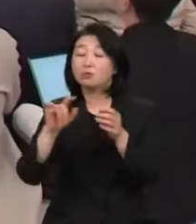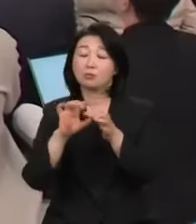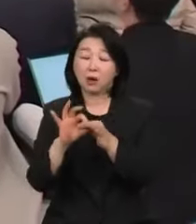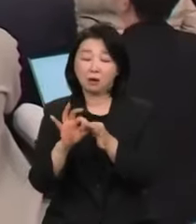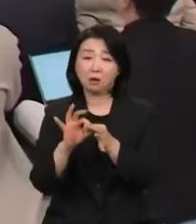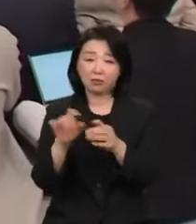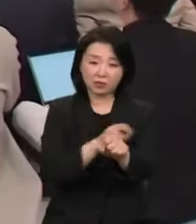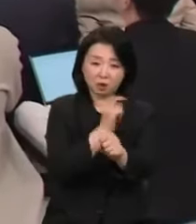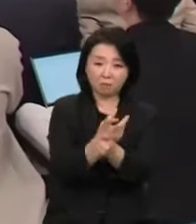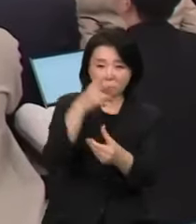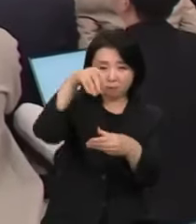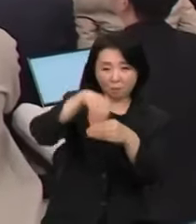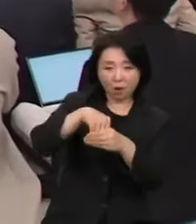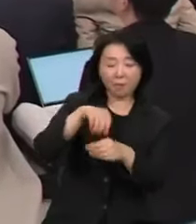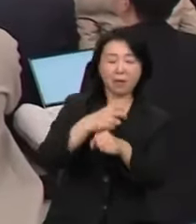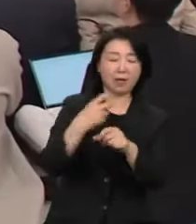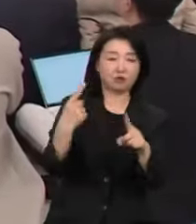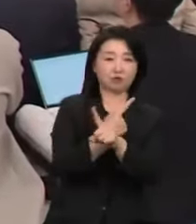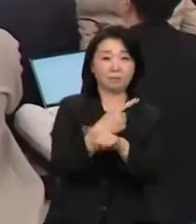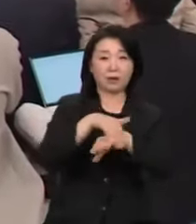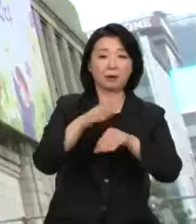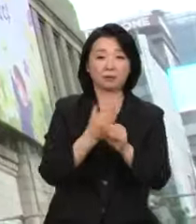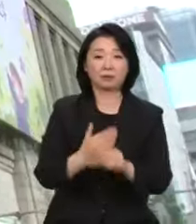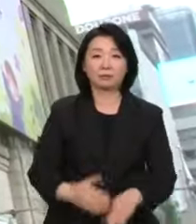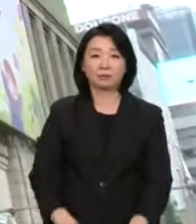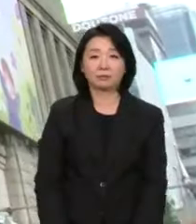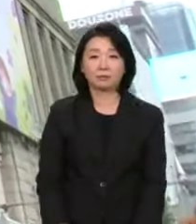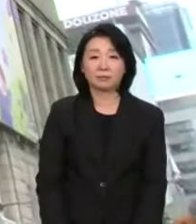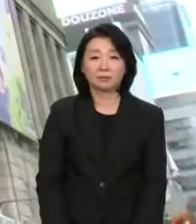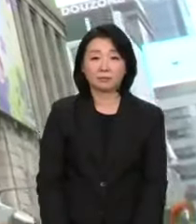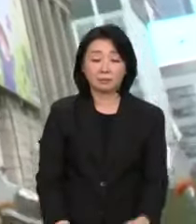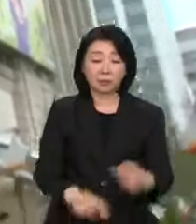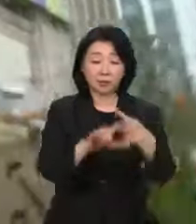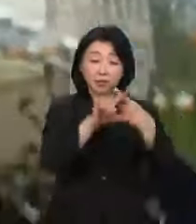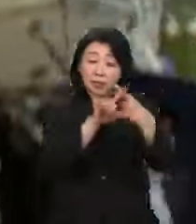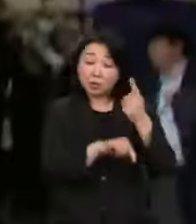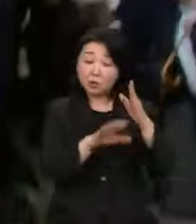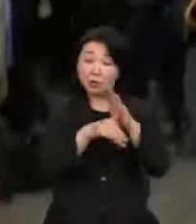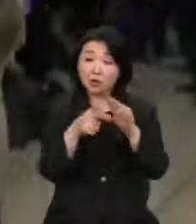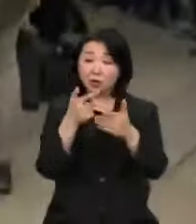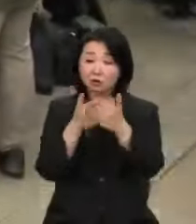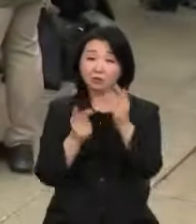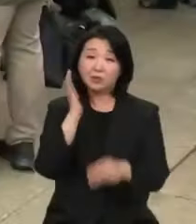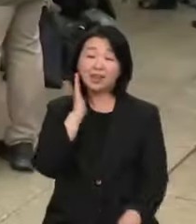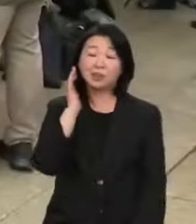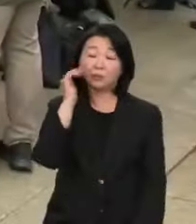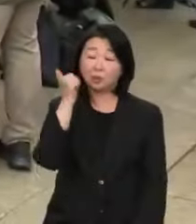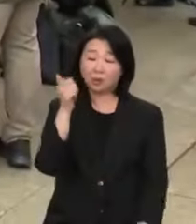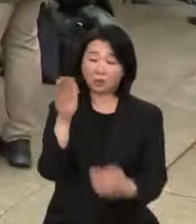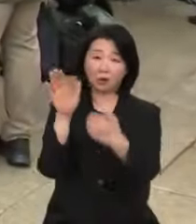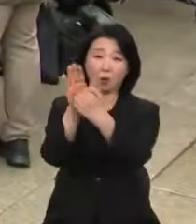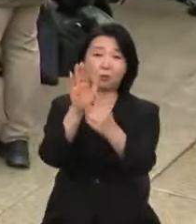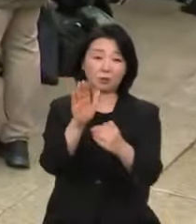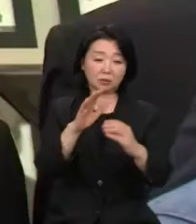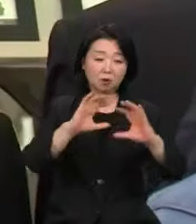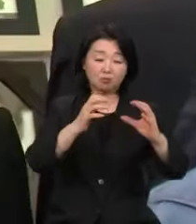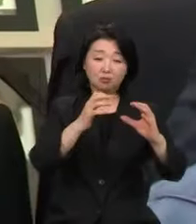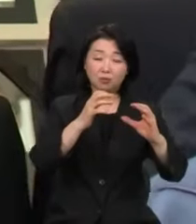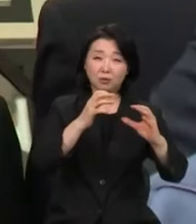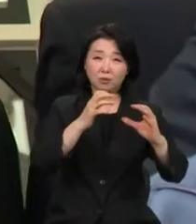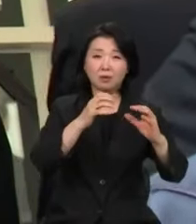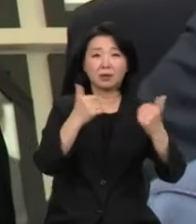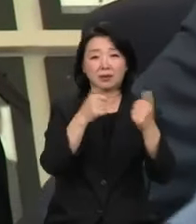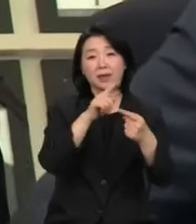특검법에 포함시키는 수정안도 검토 중입니다. 지난 1월 윤 대통령이 거부권을 행사해 국회로 돌아와 있는 이태원